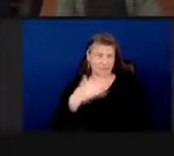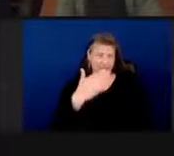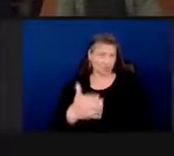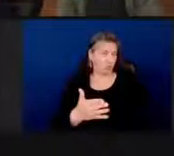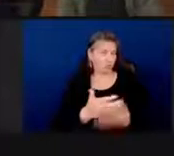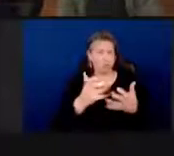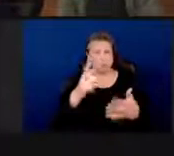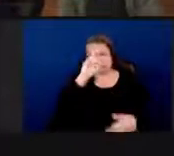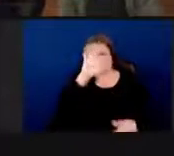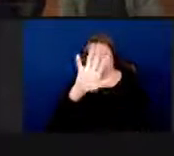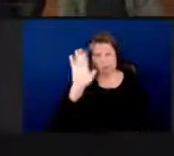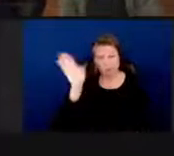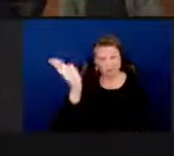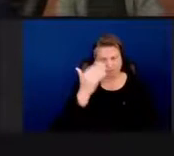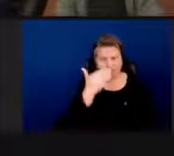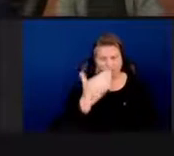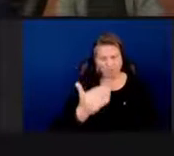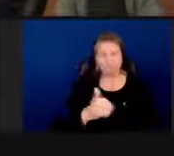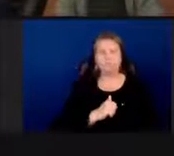شكرا على هذا العرض.